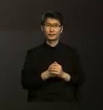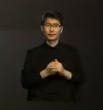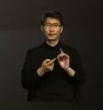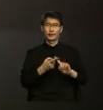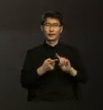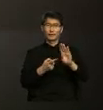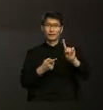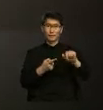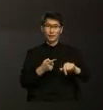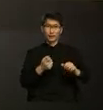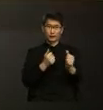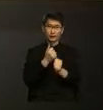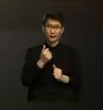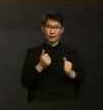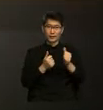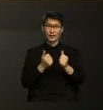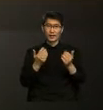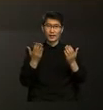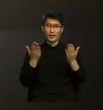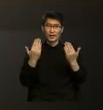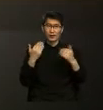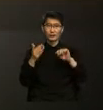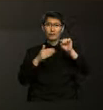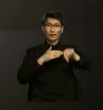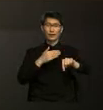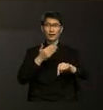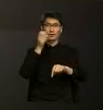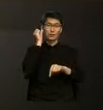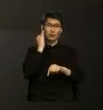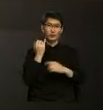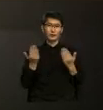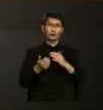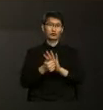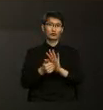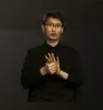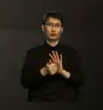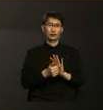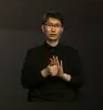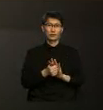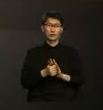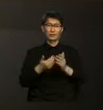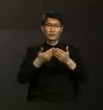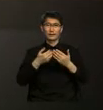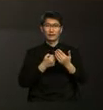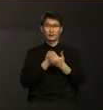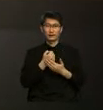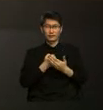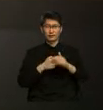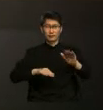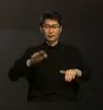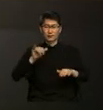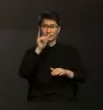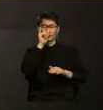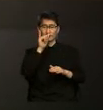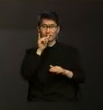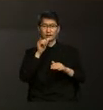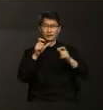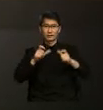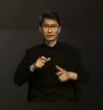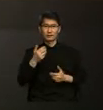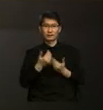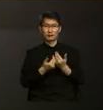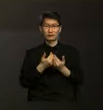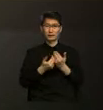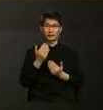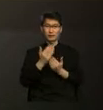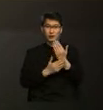대해 박찬대 의원은 학교 밖 청소년 지원 사업의 사업 규모와 학생들이 받는 혜택에 편차가 발생해 지역 간 경계를